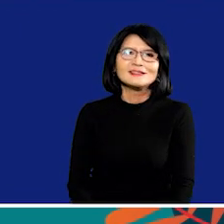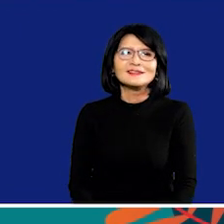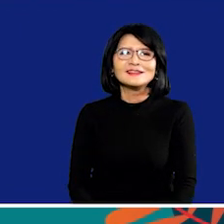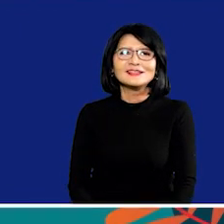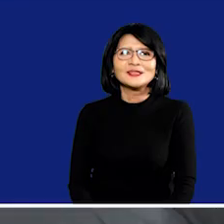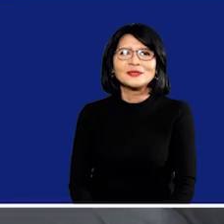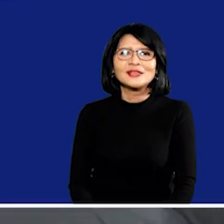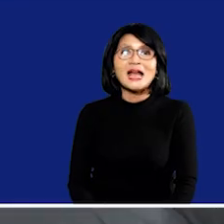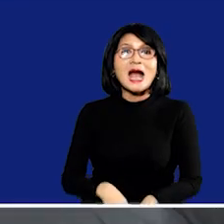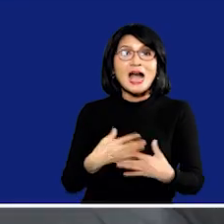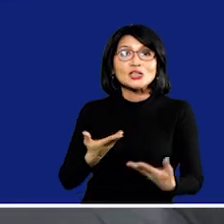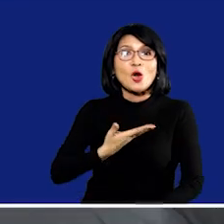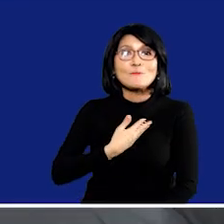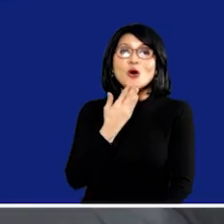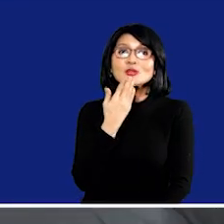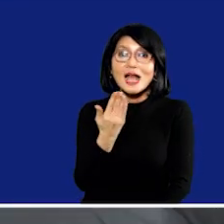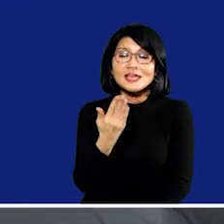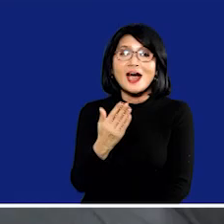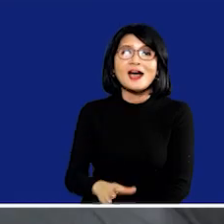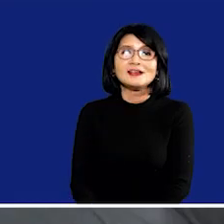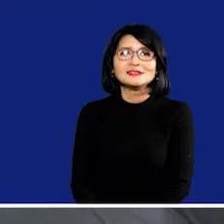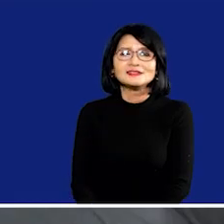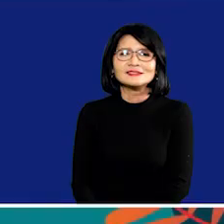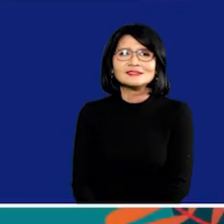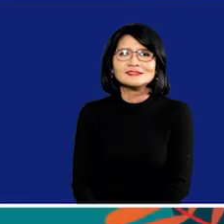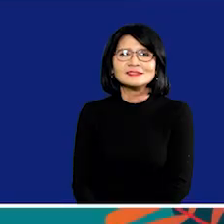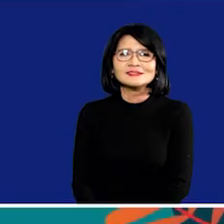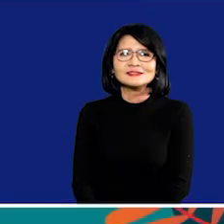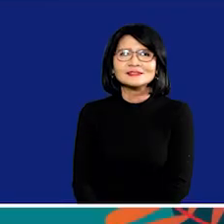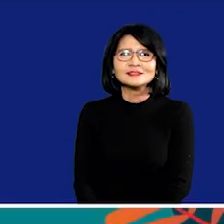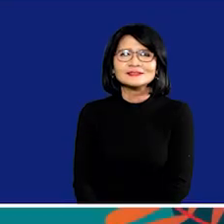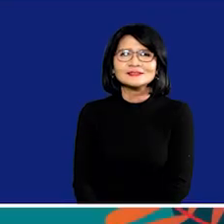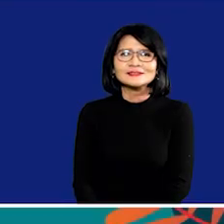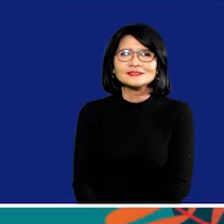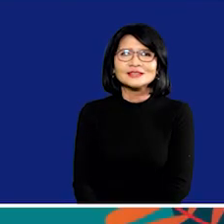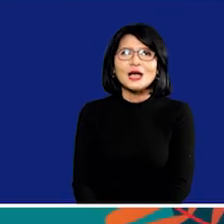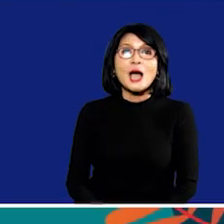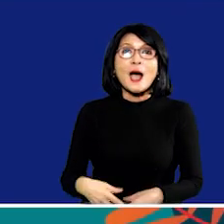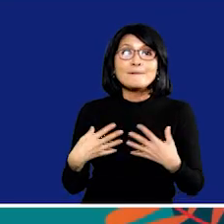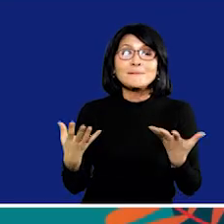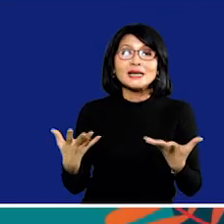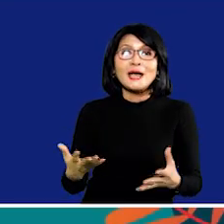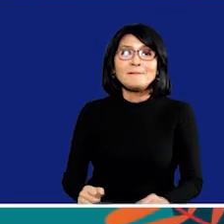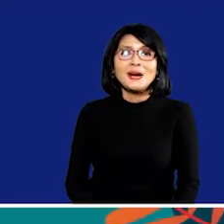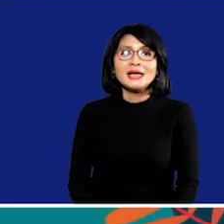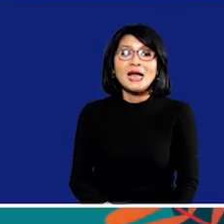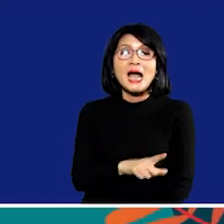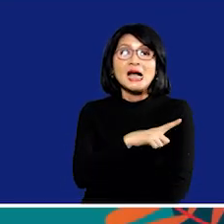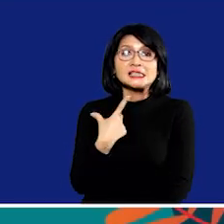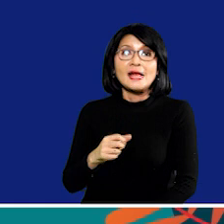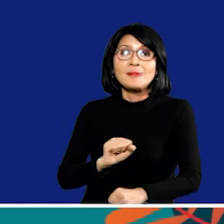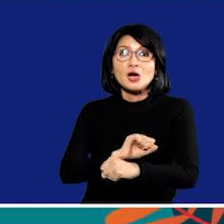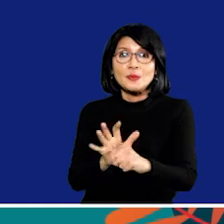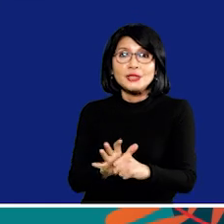Pesan saya. Atau mau bertanya ke Mas Nadiem, ke Mas Menteri, atau boleh loh, Ria. Gimana, Pak, keadaannya